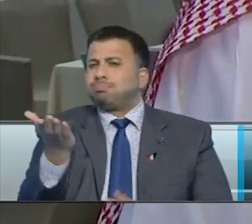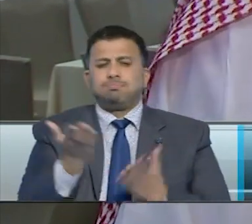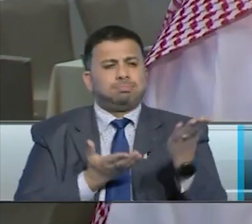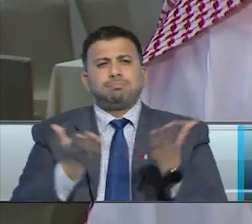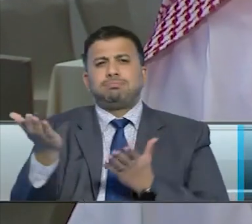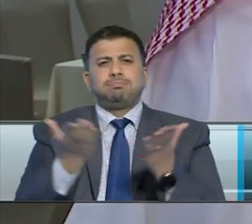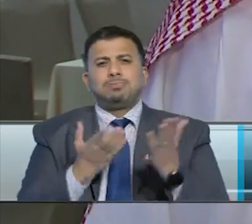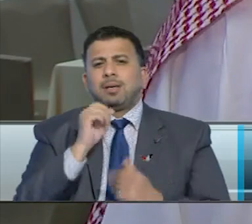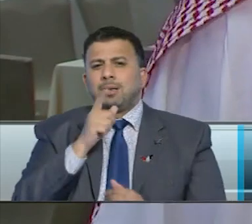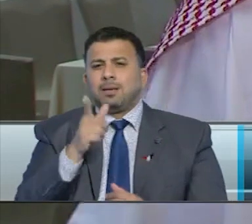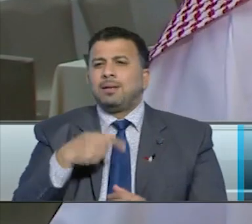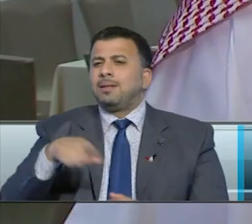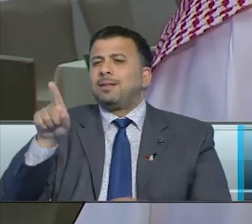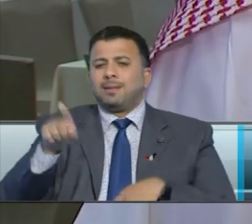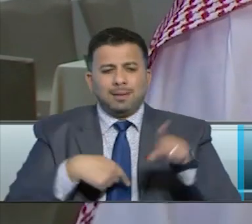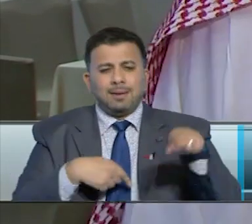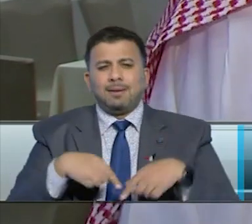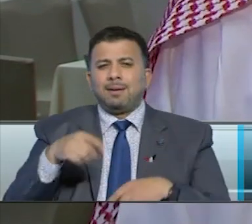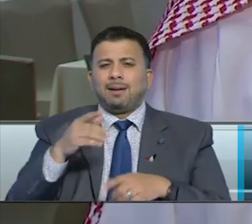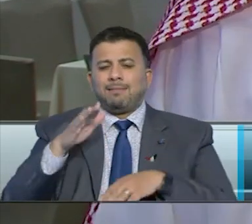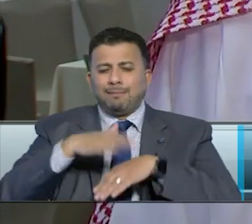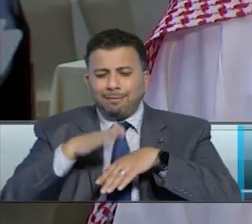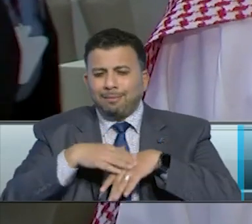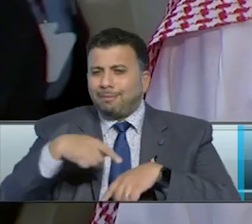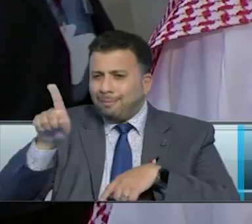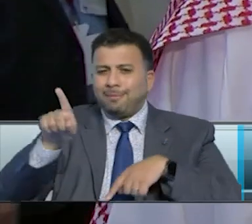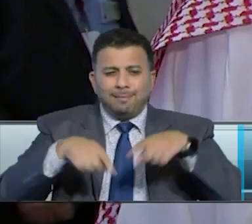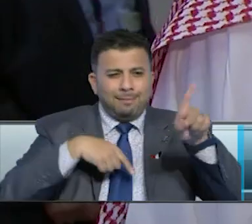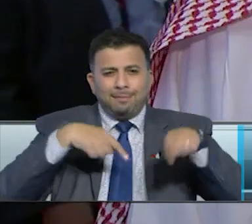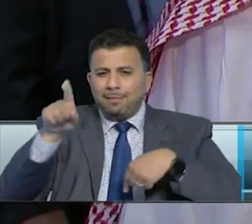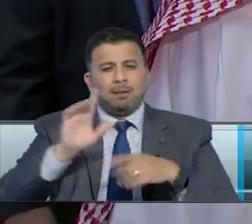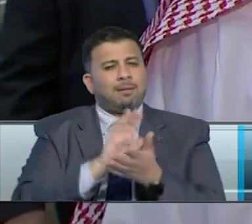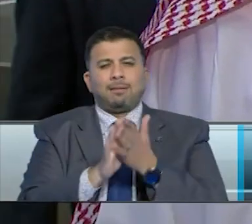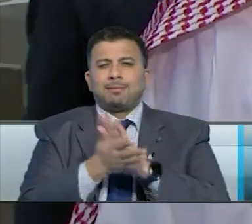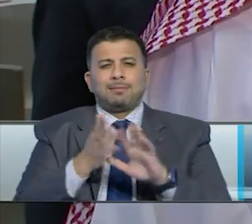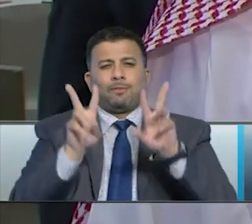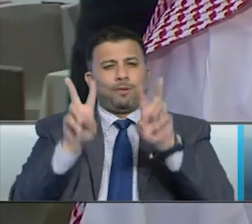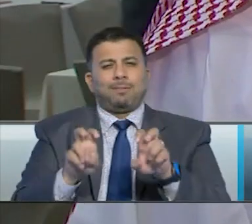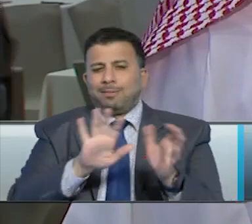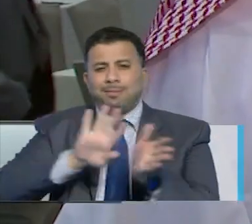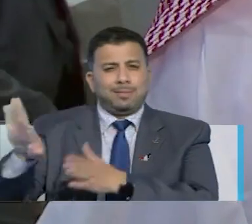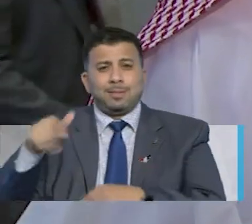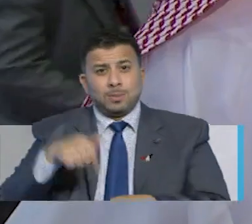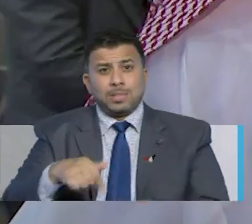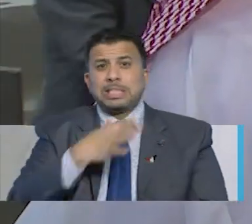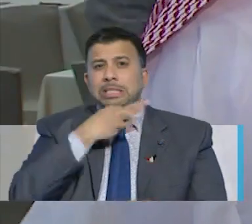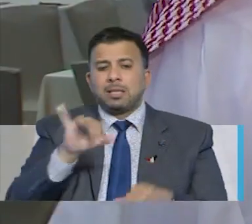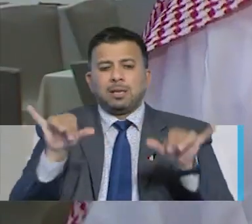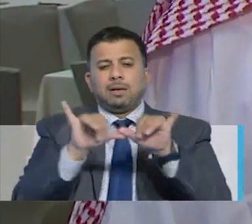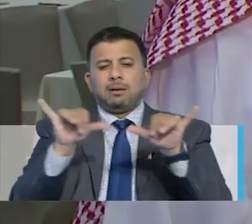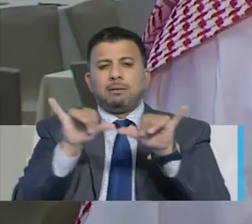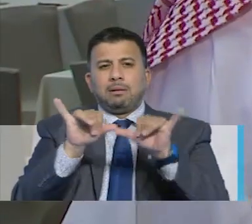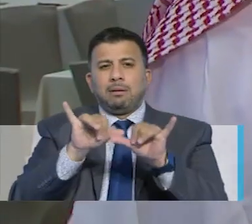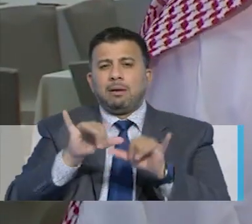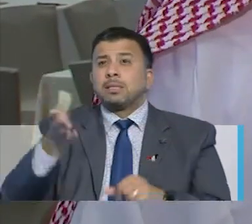جاية وفراش ودة وفراش راحت هاي الأيام. نحن نتكلم اليوم عن تكنولوجيا، نتكلم عن شيء يعني اللي ينجز في أيام ينجز